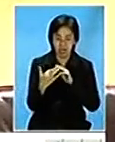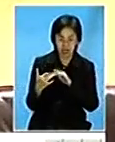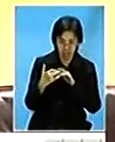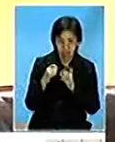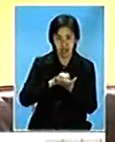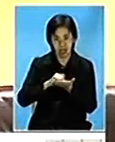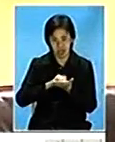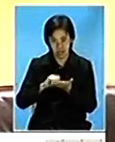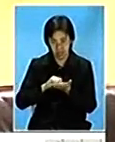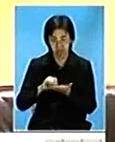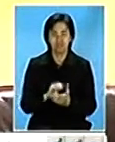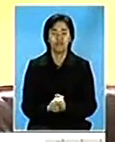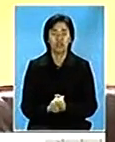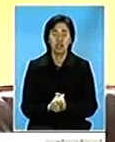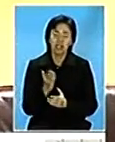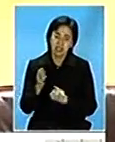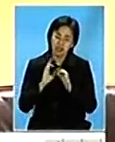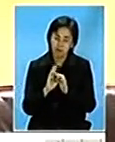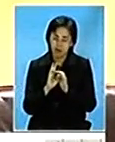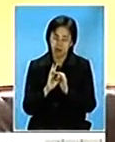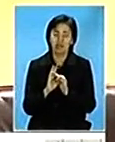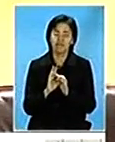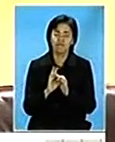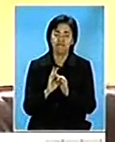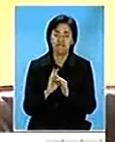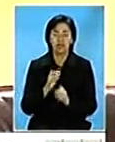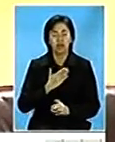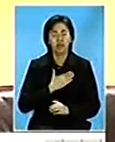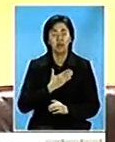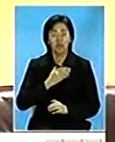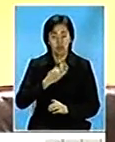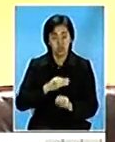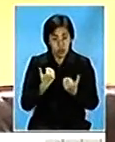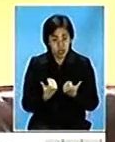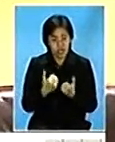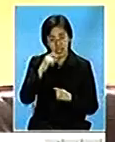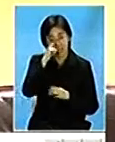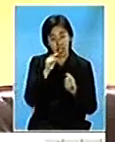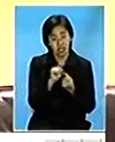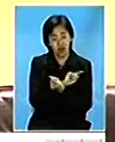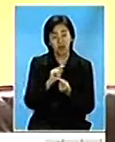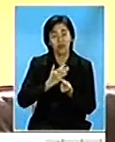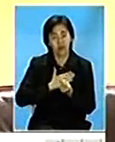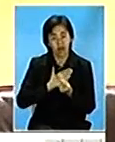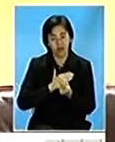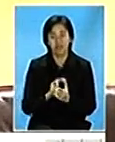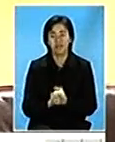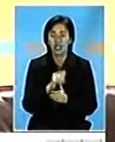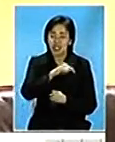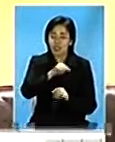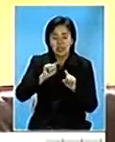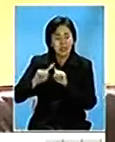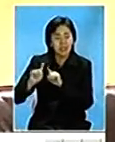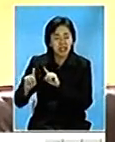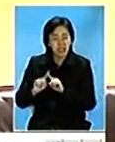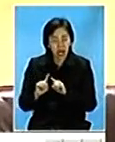องที่ท่านได้มีความเป็นห่วงนั้นเป็นสิ่งที่วันนี้นะครับในสังคมไทยเนี่ยทุกส่วนจะต้องมีส่วน